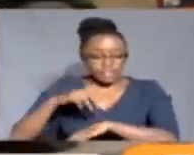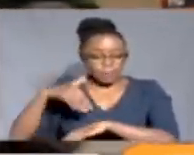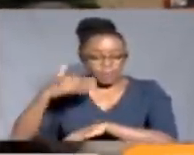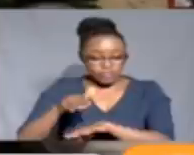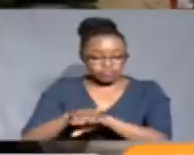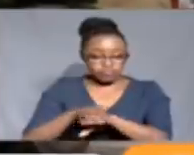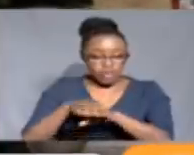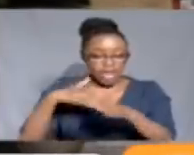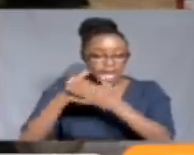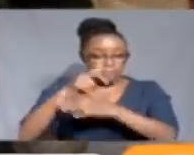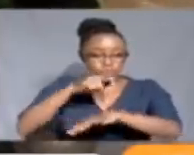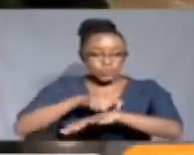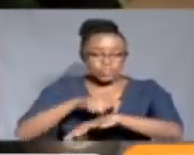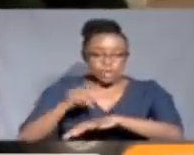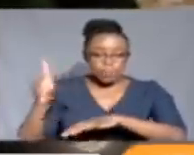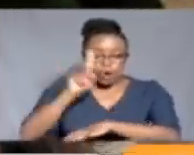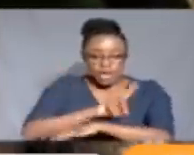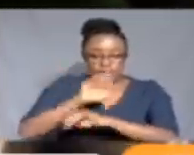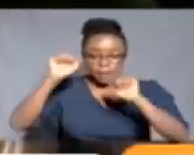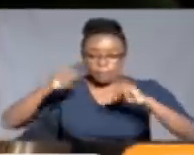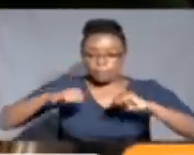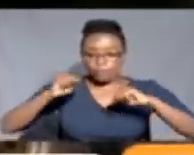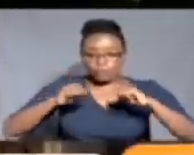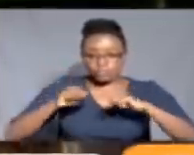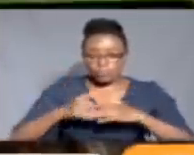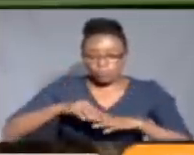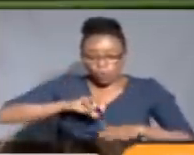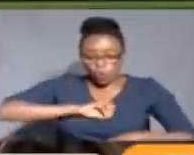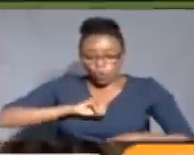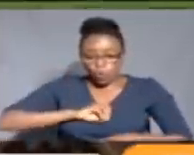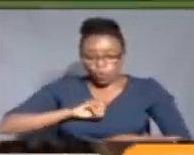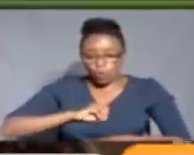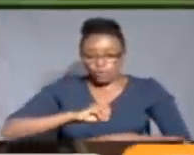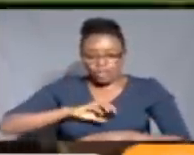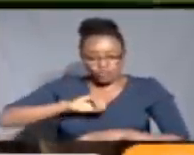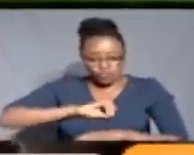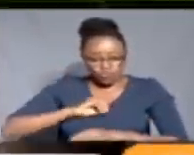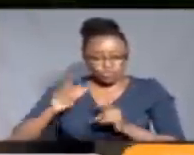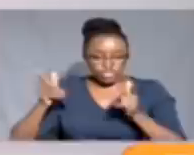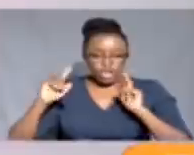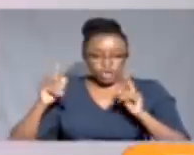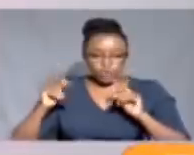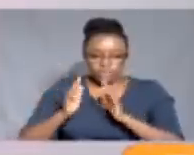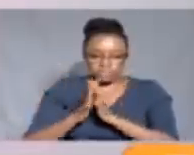until she's one day able to own a fleet of these.